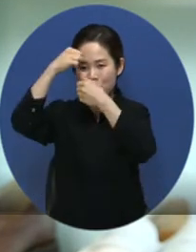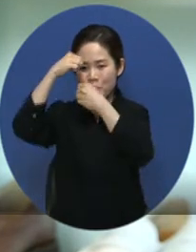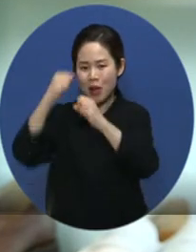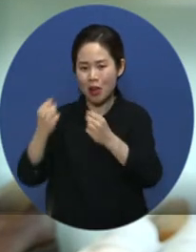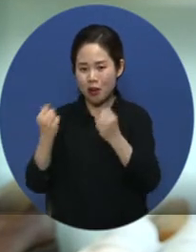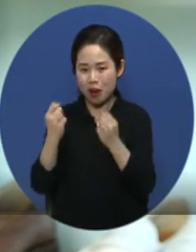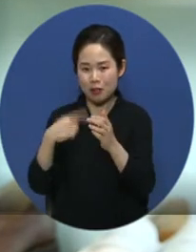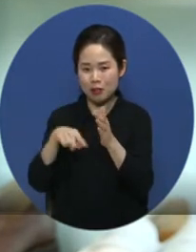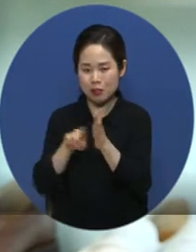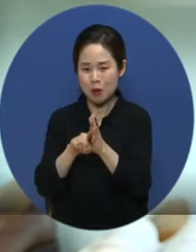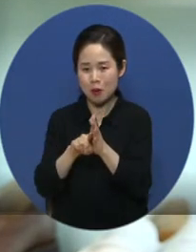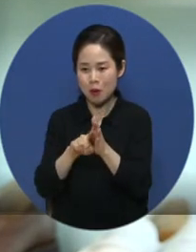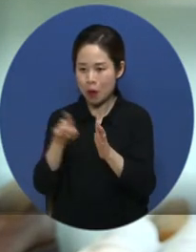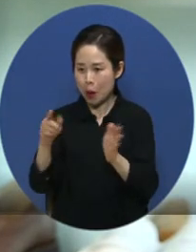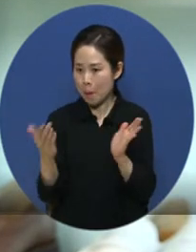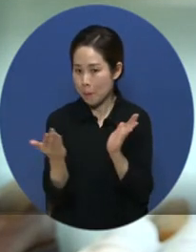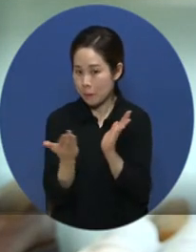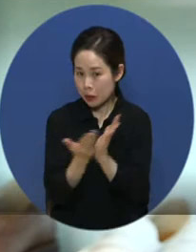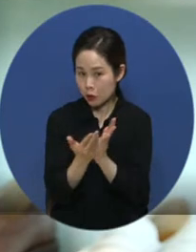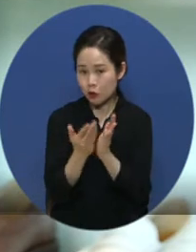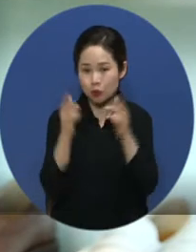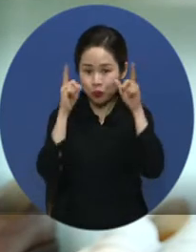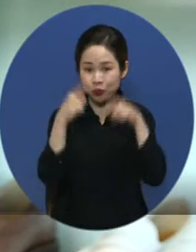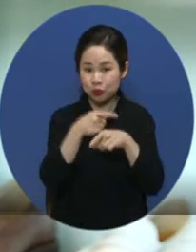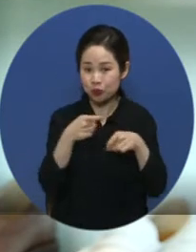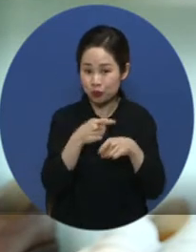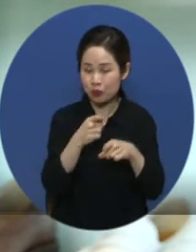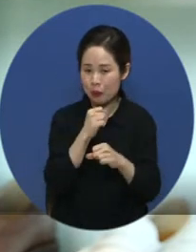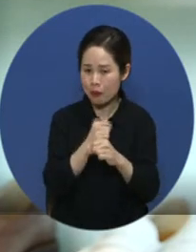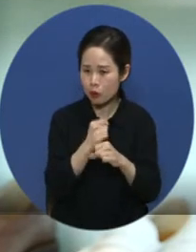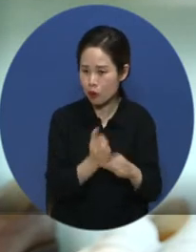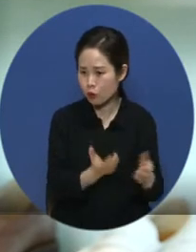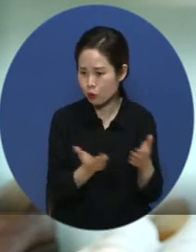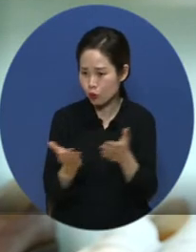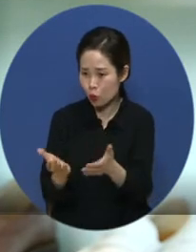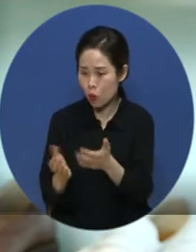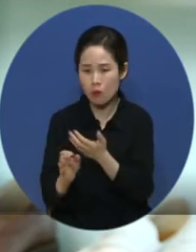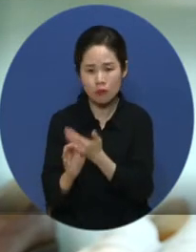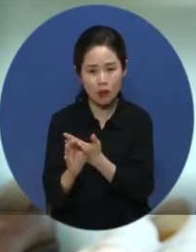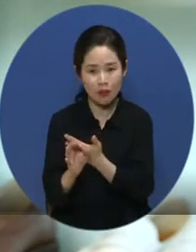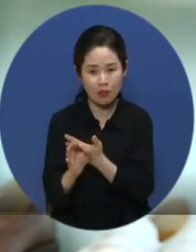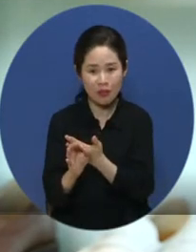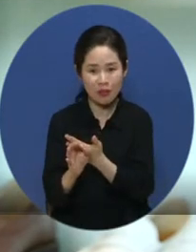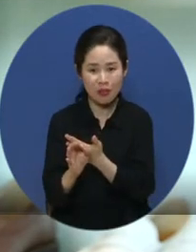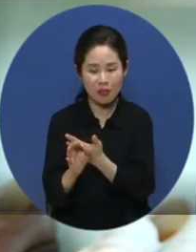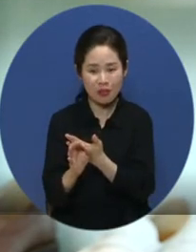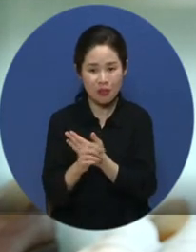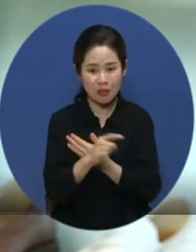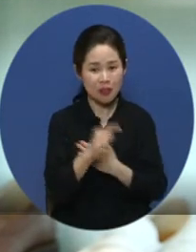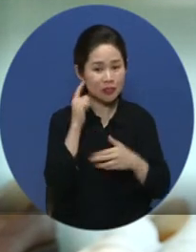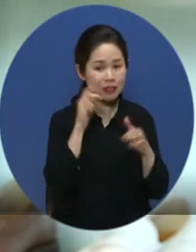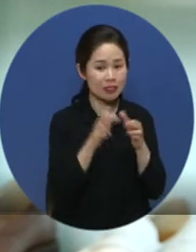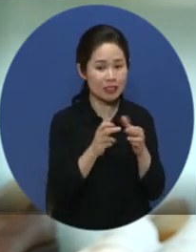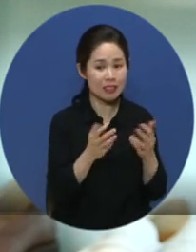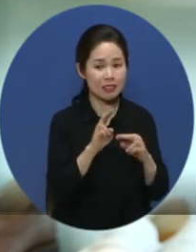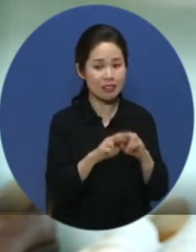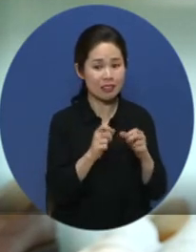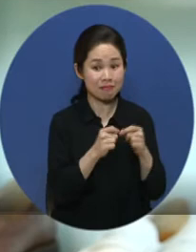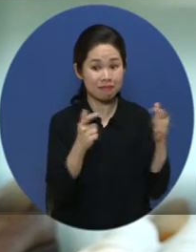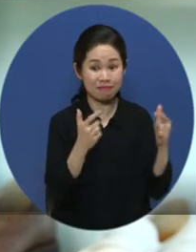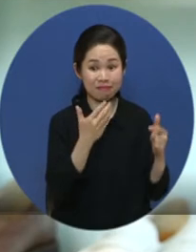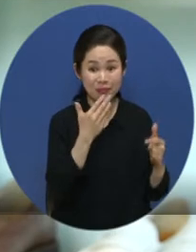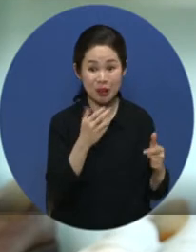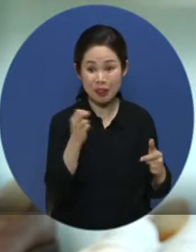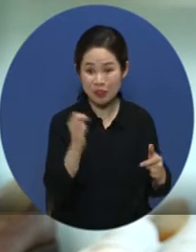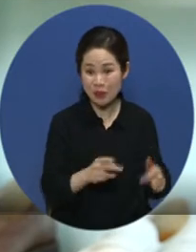해서 손으로 사용해서 만든다면 훨씬 더 일자리는 늘어날 것이고